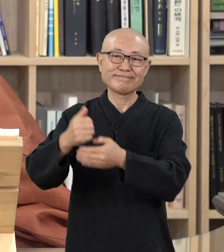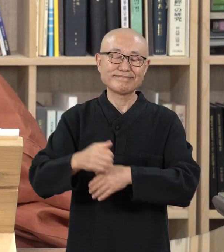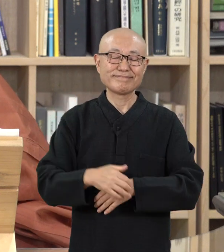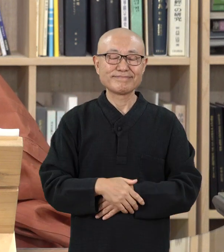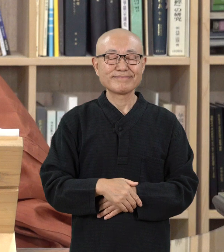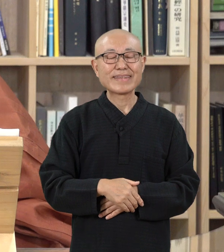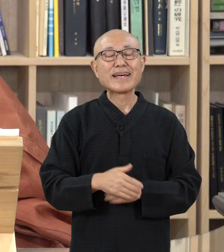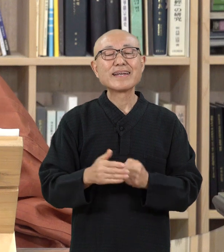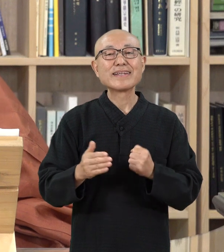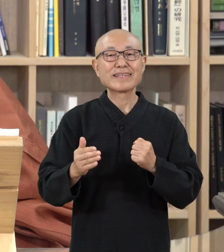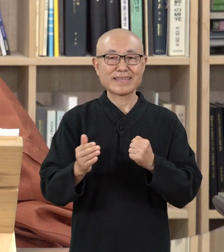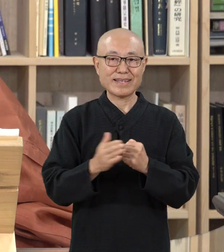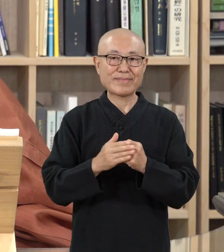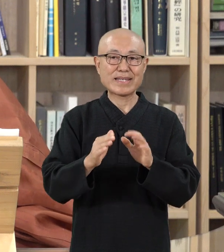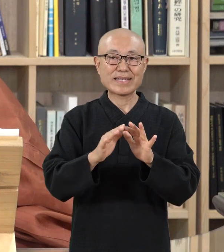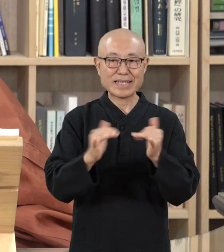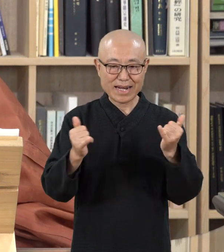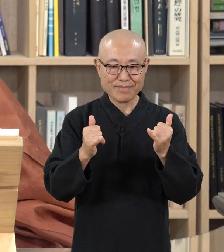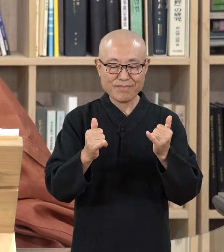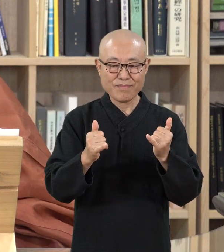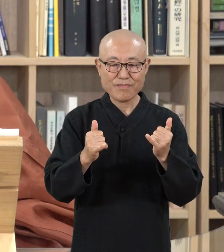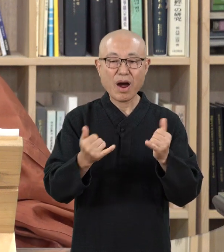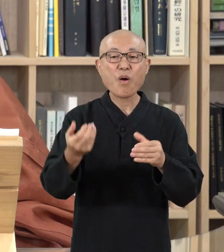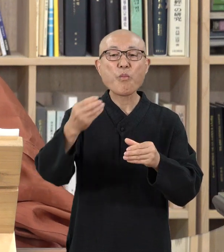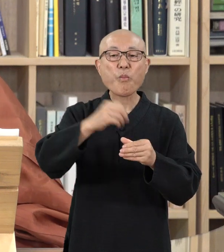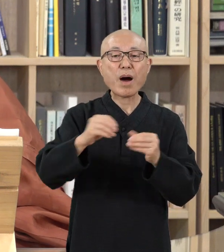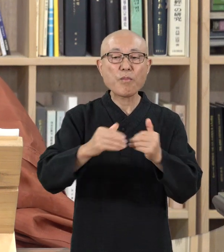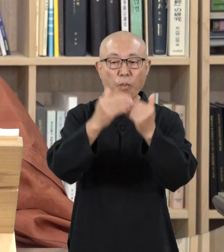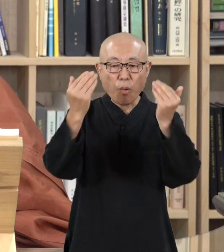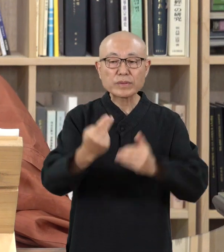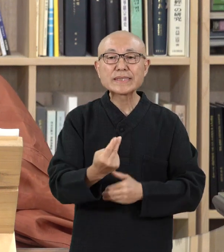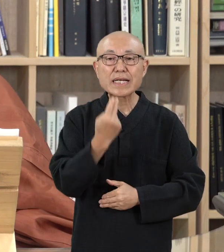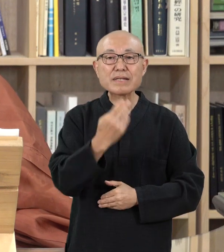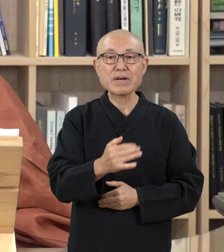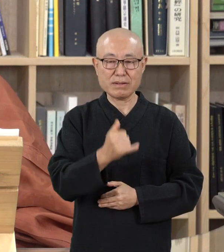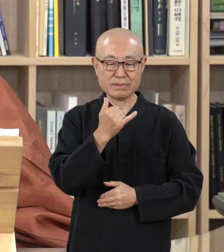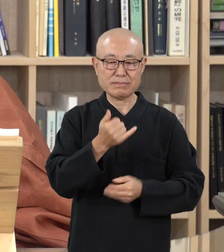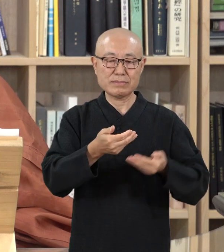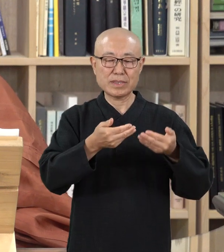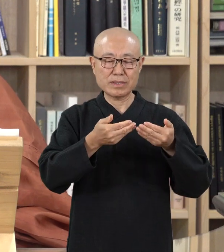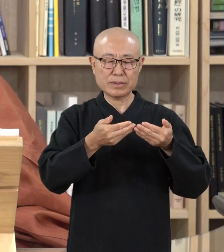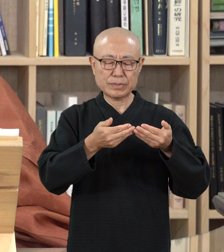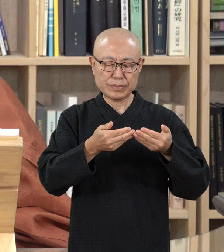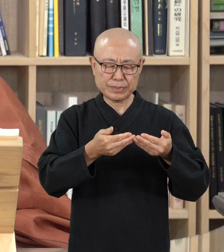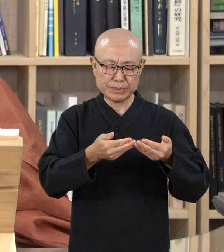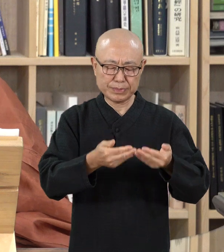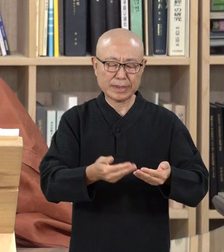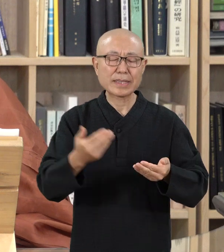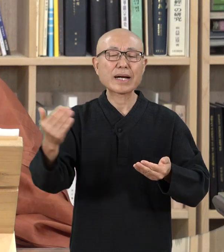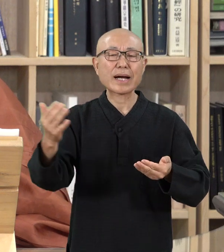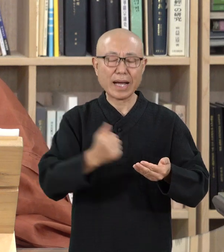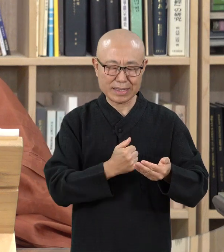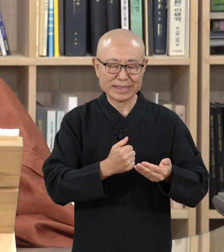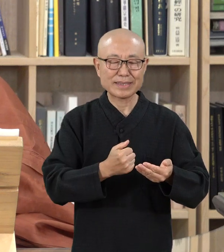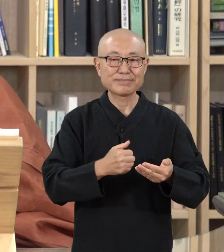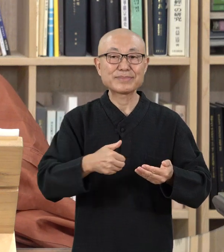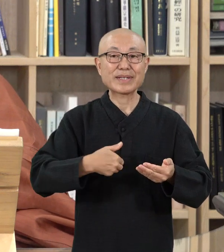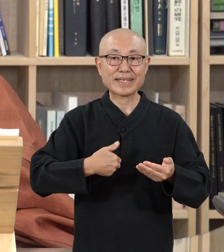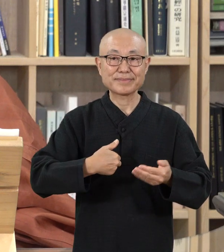사상입니다. 그래서 사람을 포함한 모든 생명을 손상시키는 것은 천한